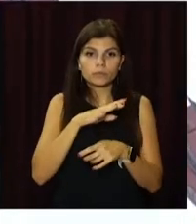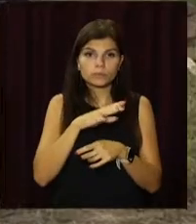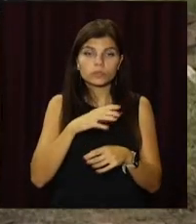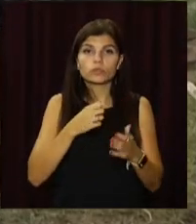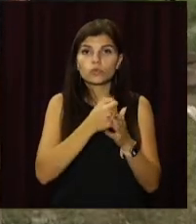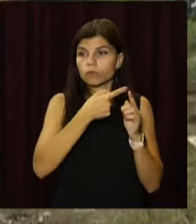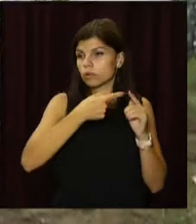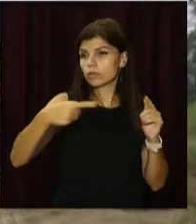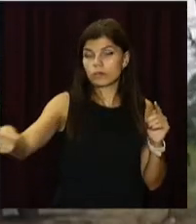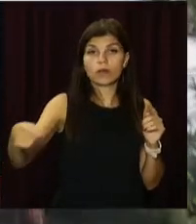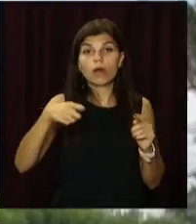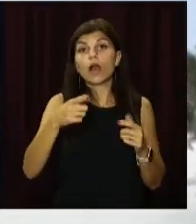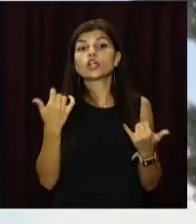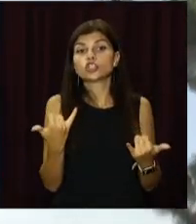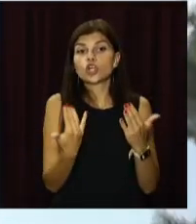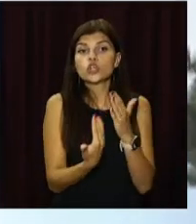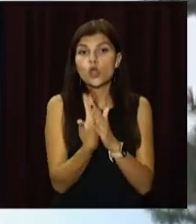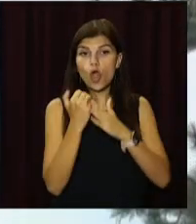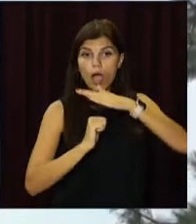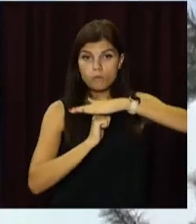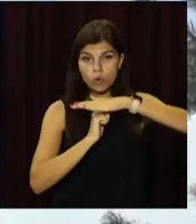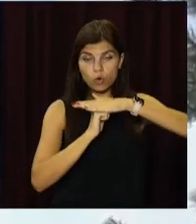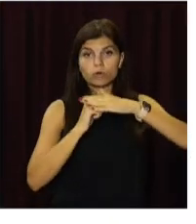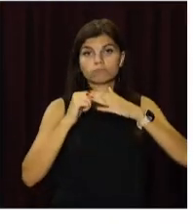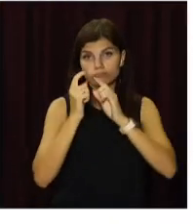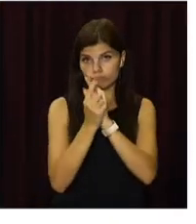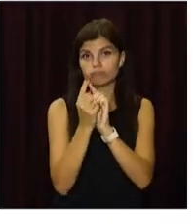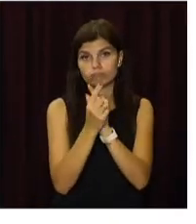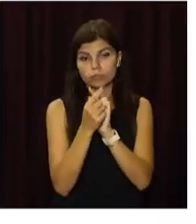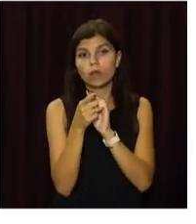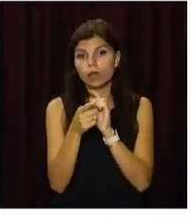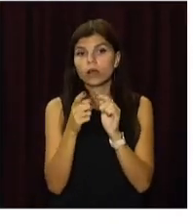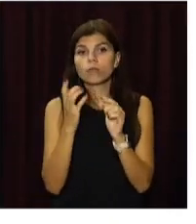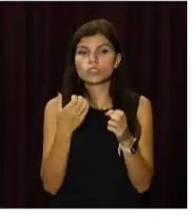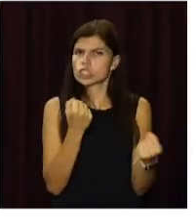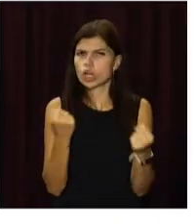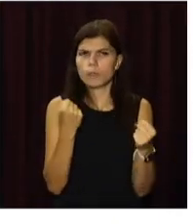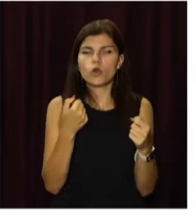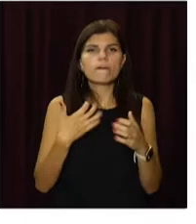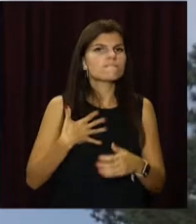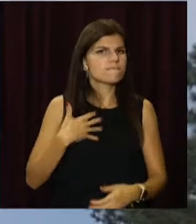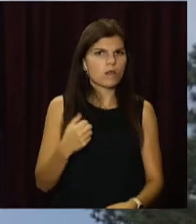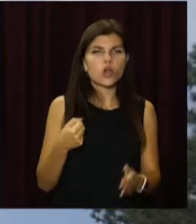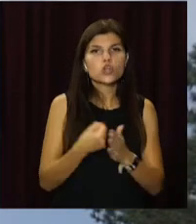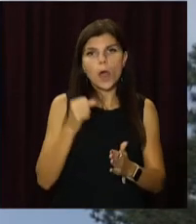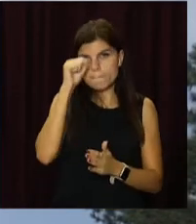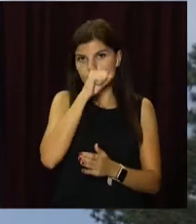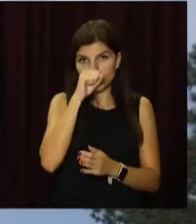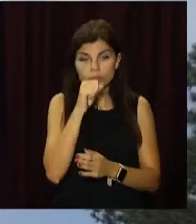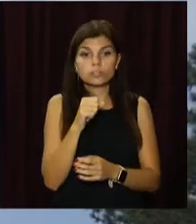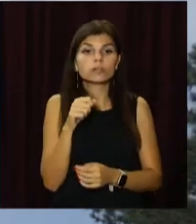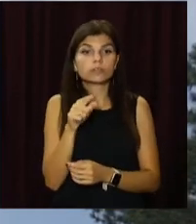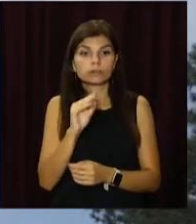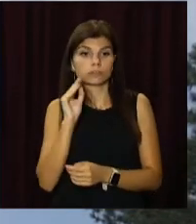На цих ділянках зараз встановлюють нові опори та замінюють дроти. Зокрема, дроти будуть стійкими до морозів. Модернізація завдяки